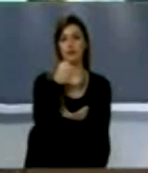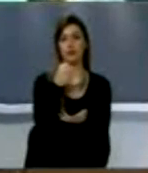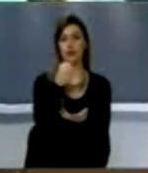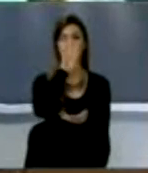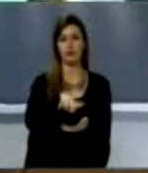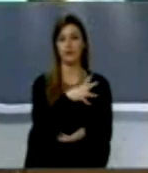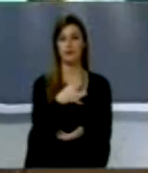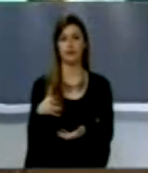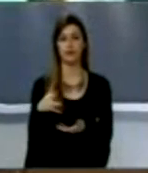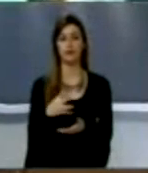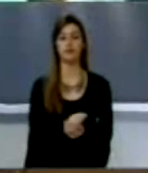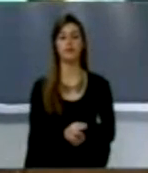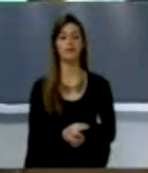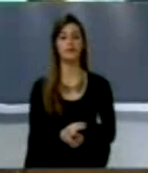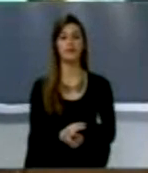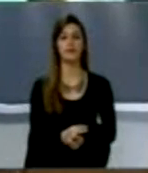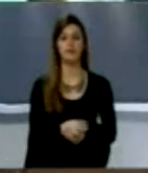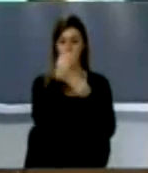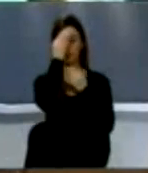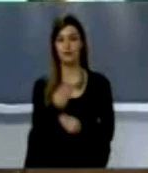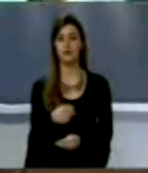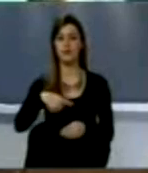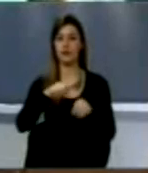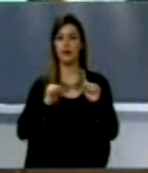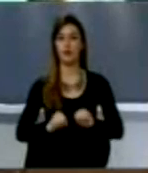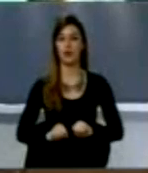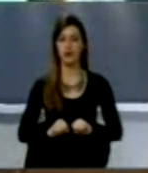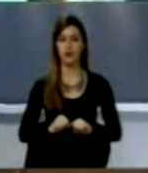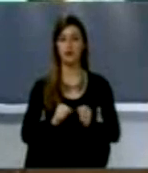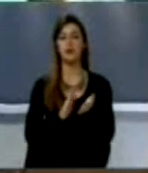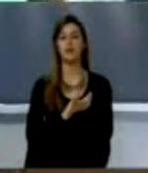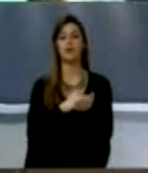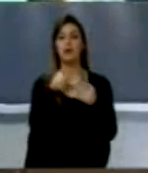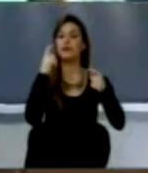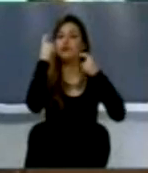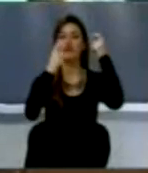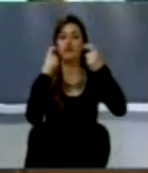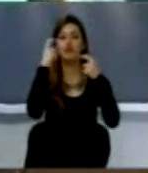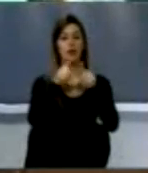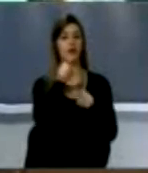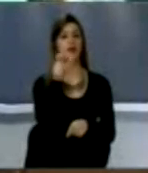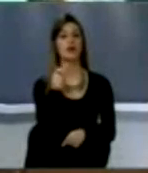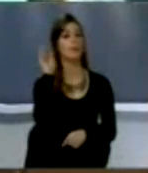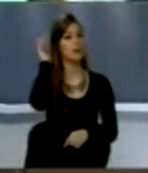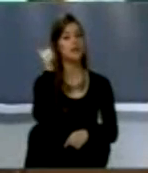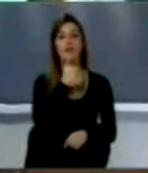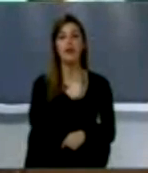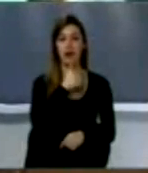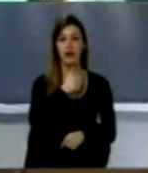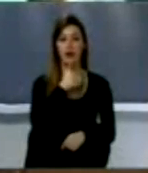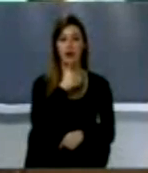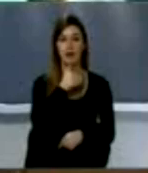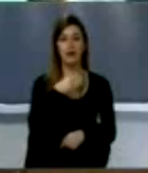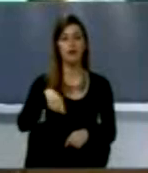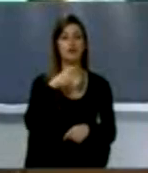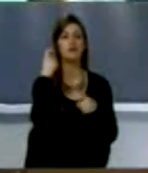tabela. Të nderuar deputet, paramendoni sikur Kryeministri dhe Ministri i Financave të kishin marrë mundin